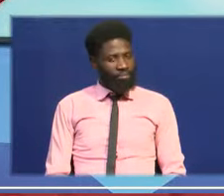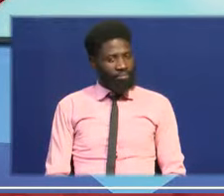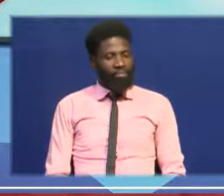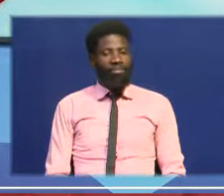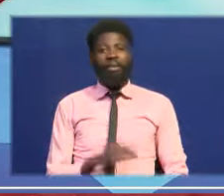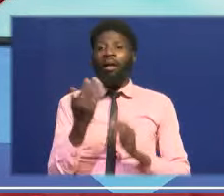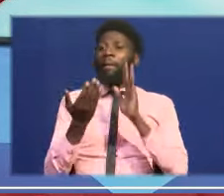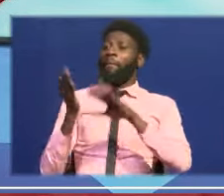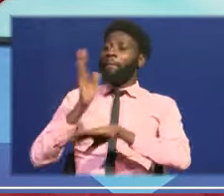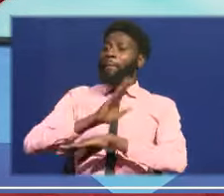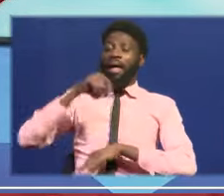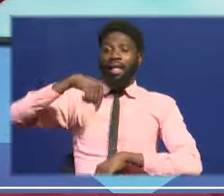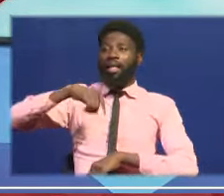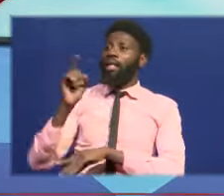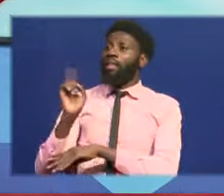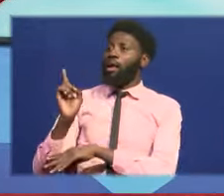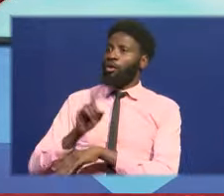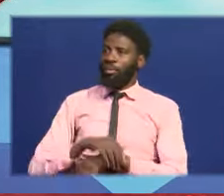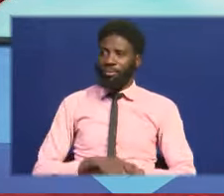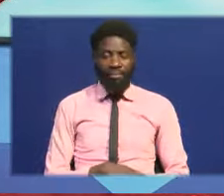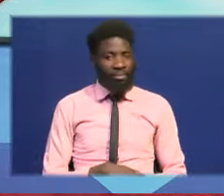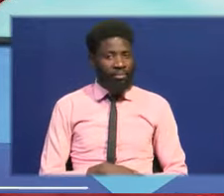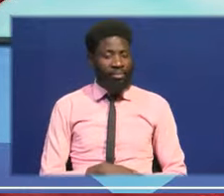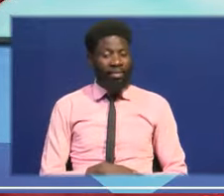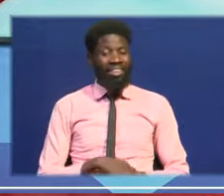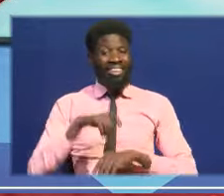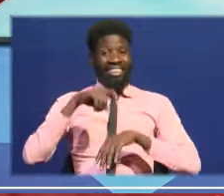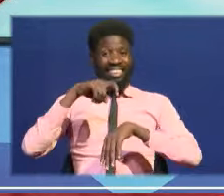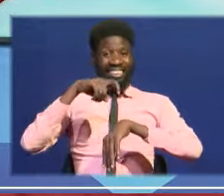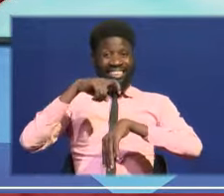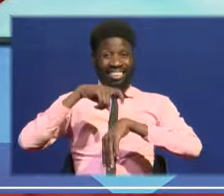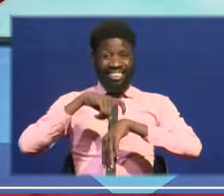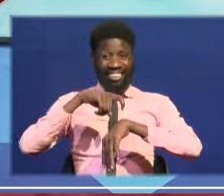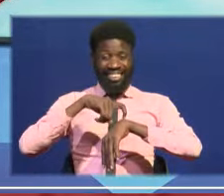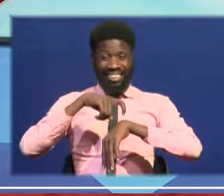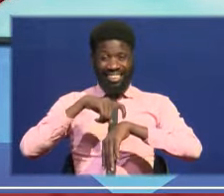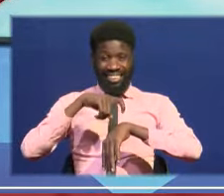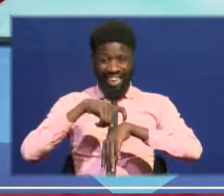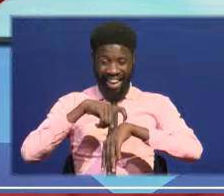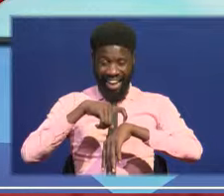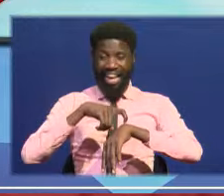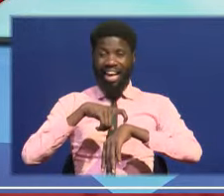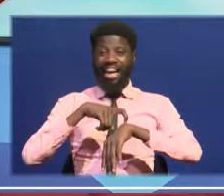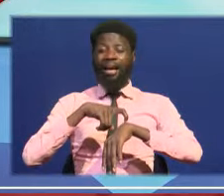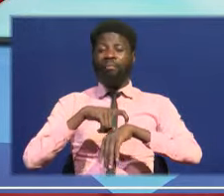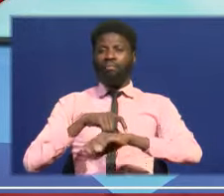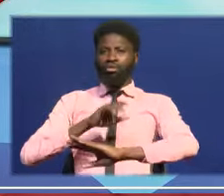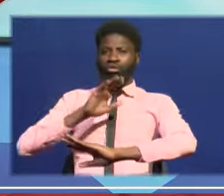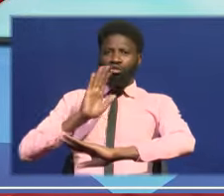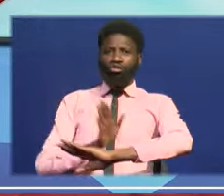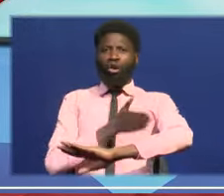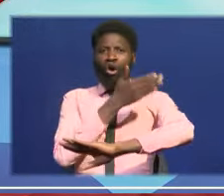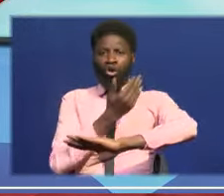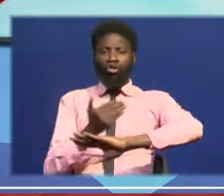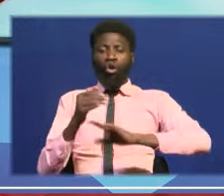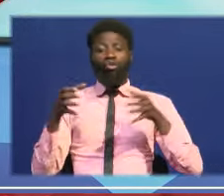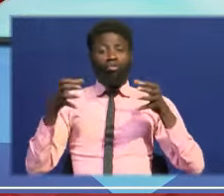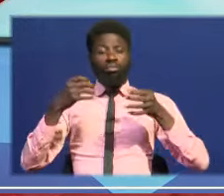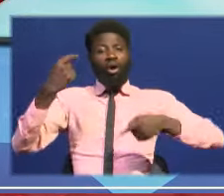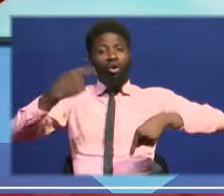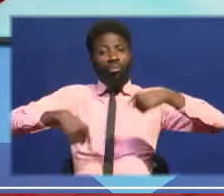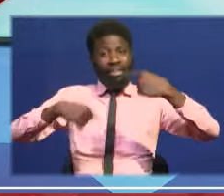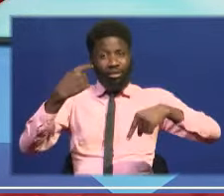Aya, turudi humu jijini Nairobi ambapo katika onyesho la kudhihirisha umahiri wa uimbaji wa kwaya, jumba la mikutano